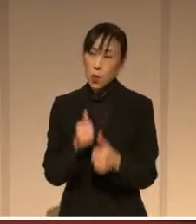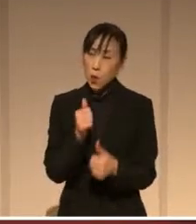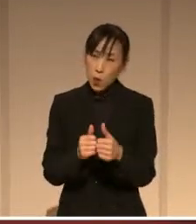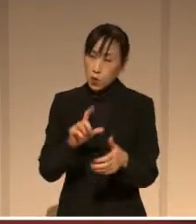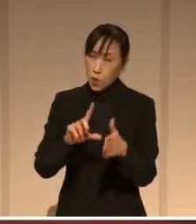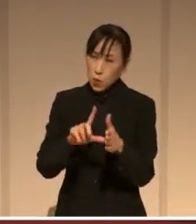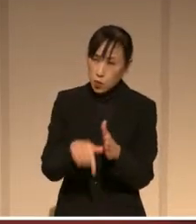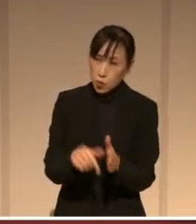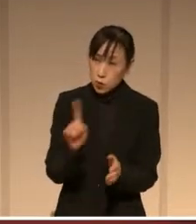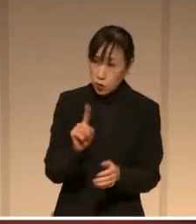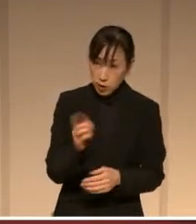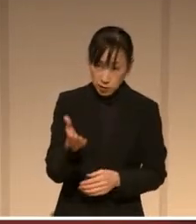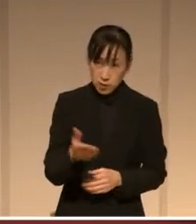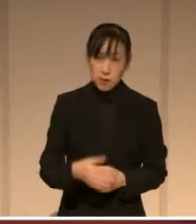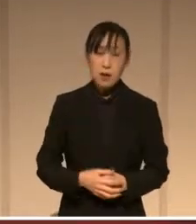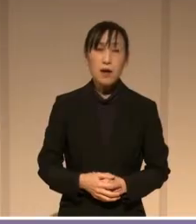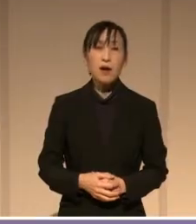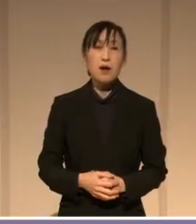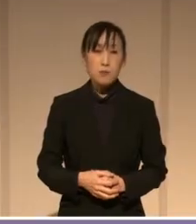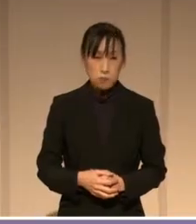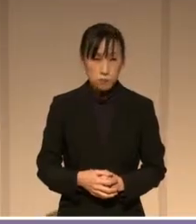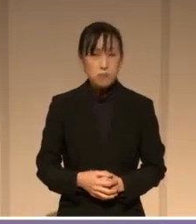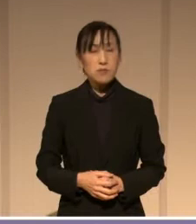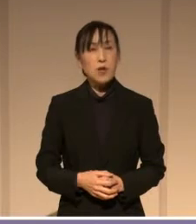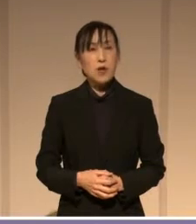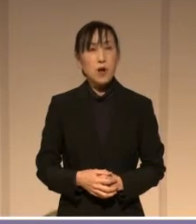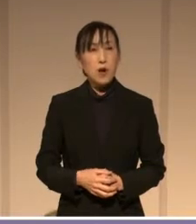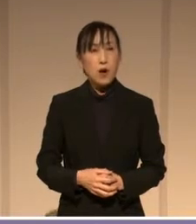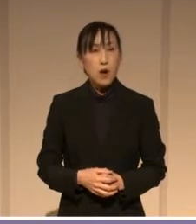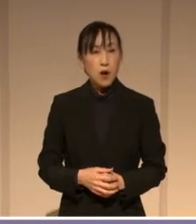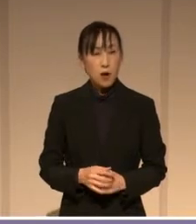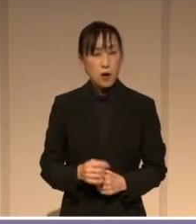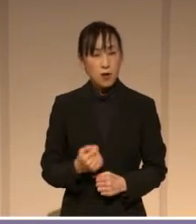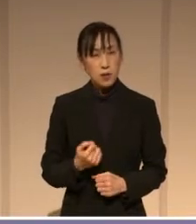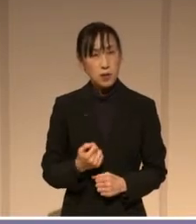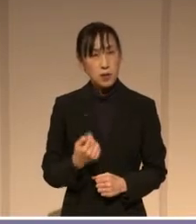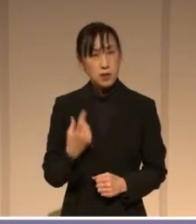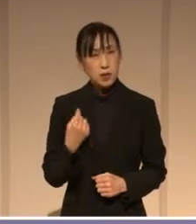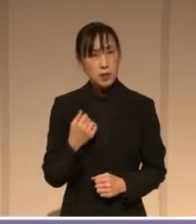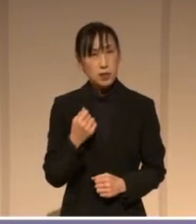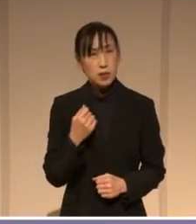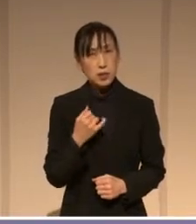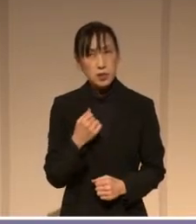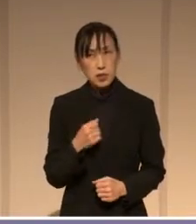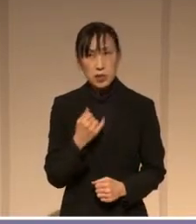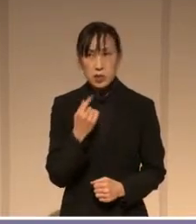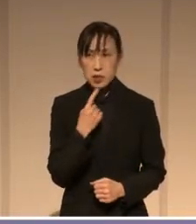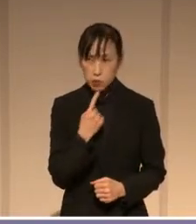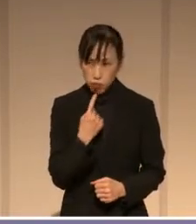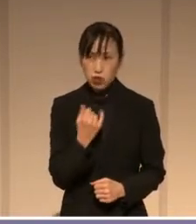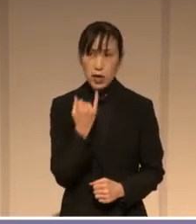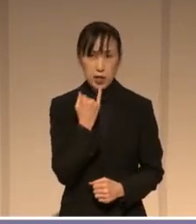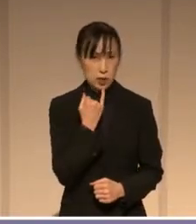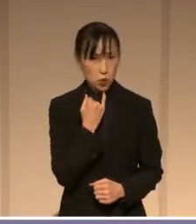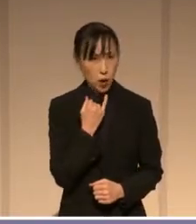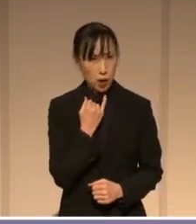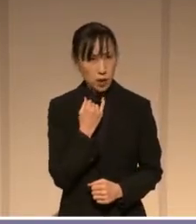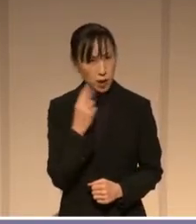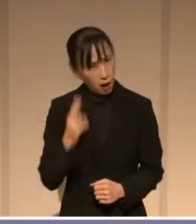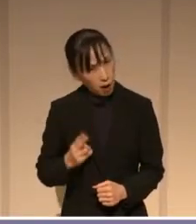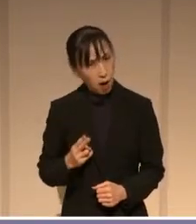最初よっしゃーだけどなくすごく嫌でもさっきも言ったように自分でいいのかなっていうのはあったのねー